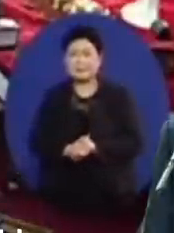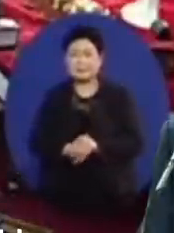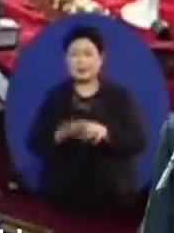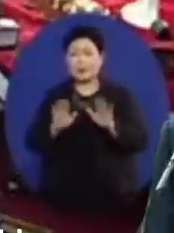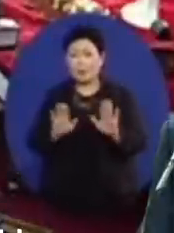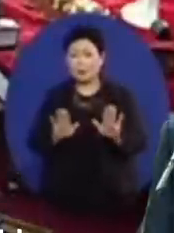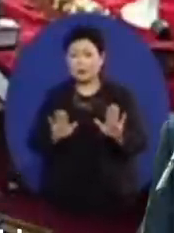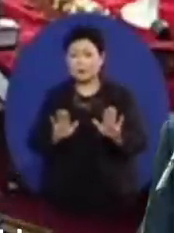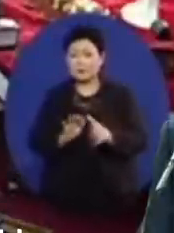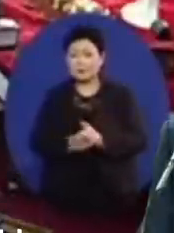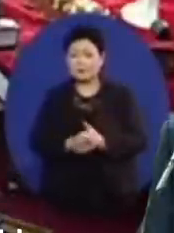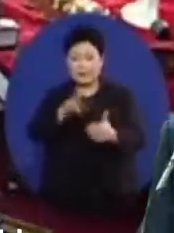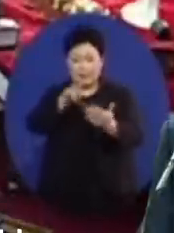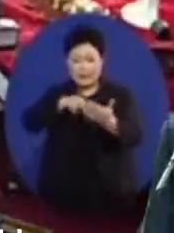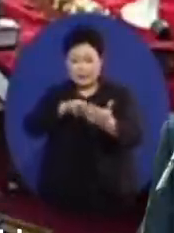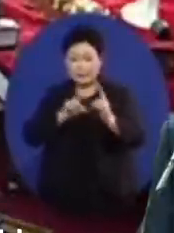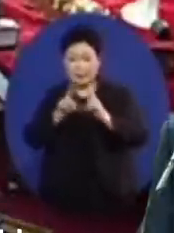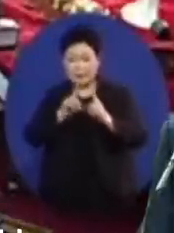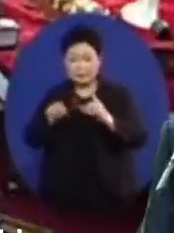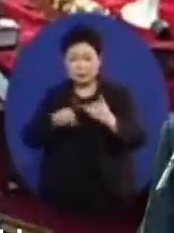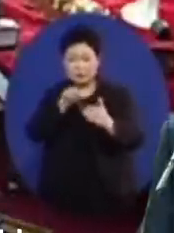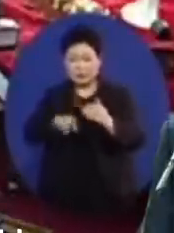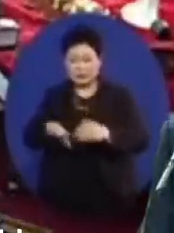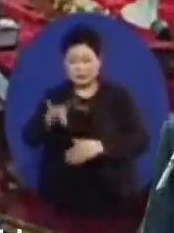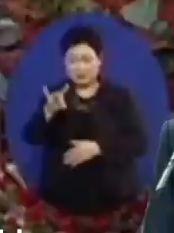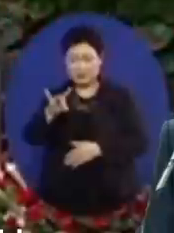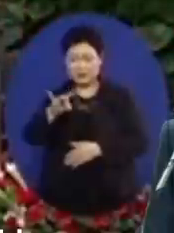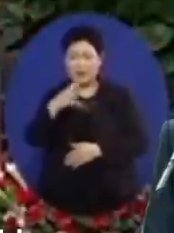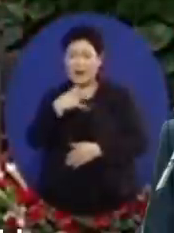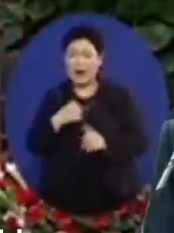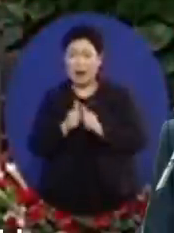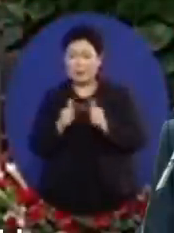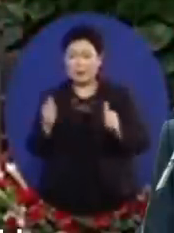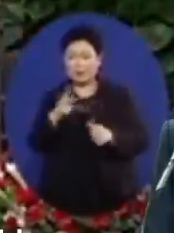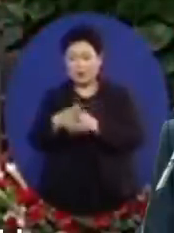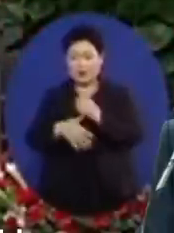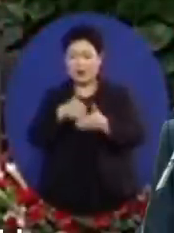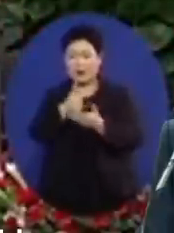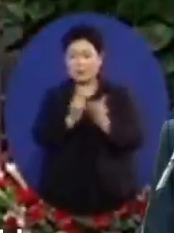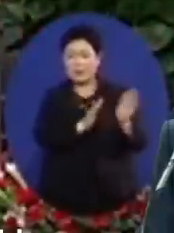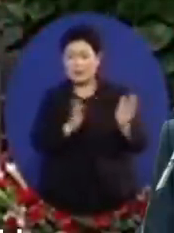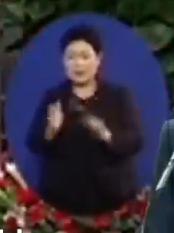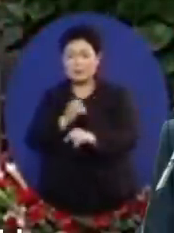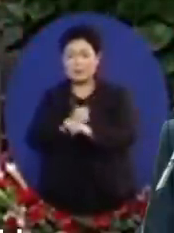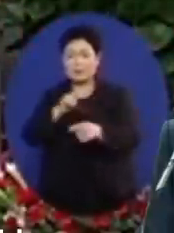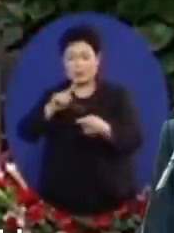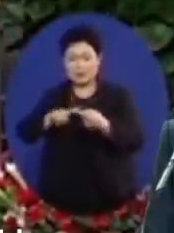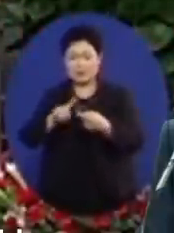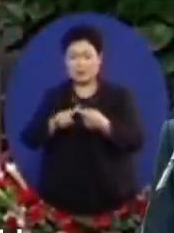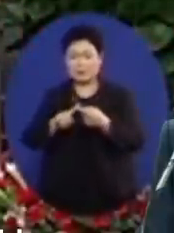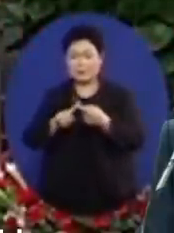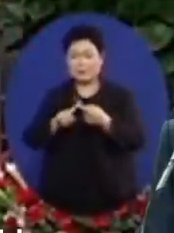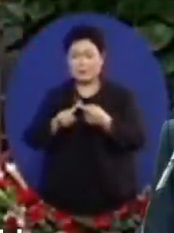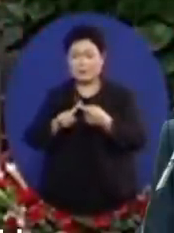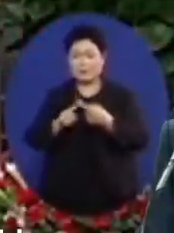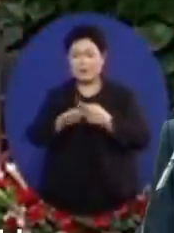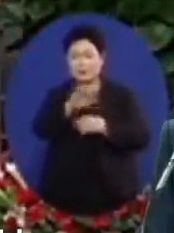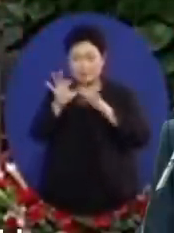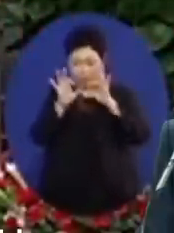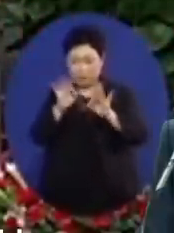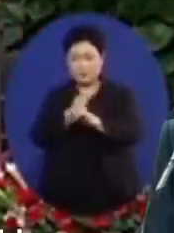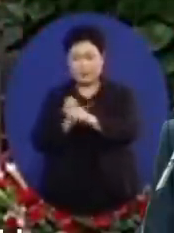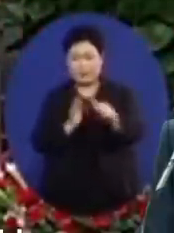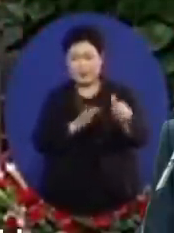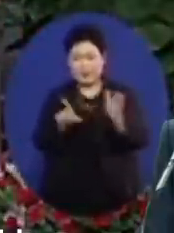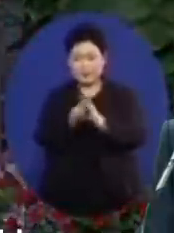오늘 읽은 말씀 중에 첫째로 아브라함과 하나님의 예비하심을 우리가 봐야 되는 것입니다. 우리의